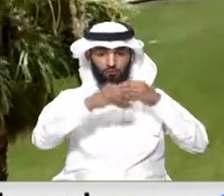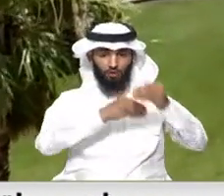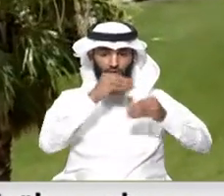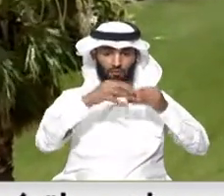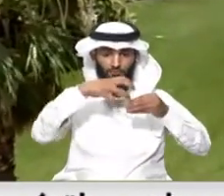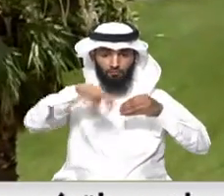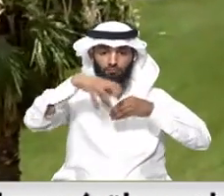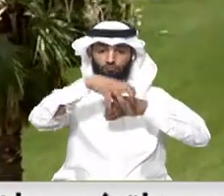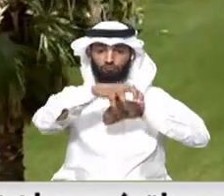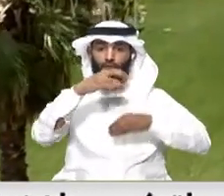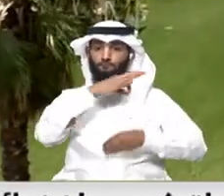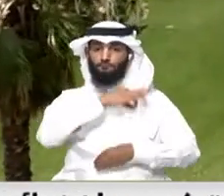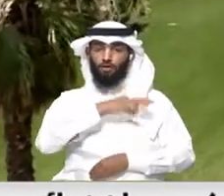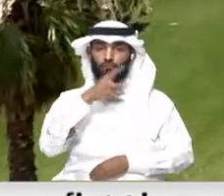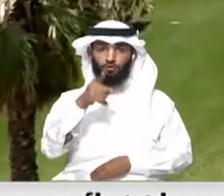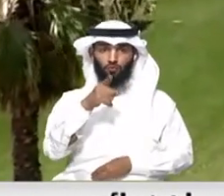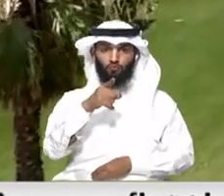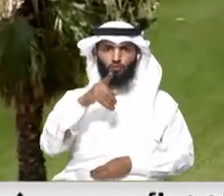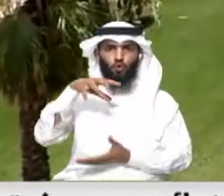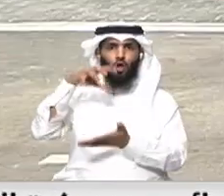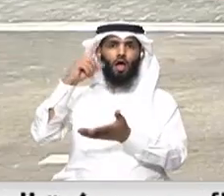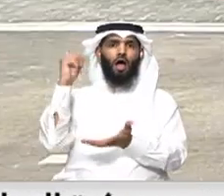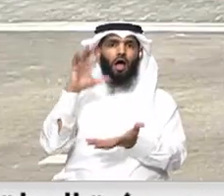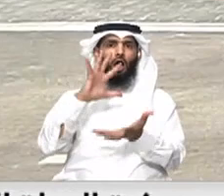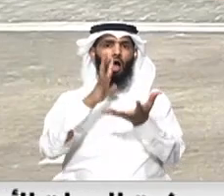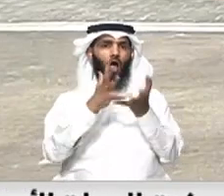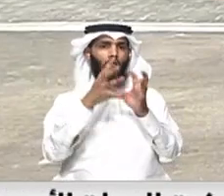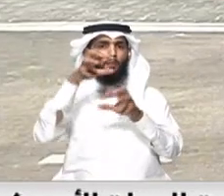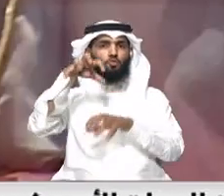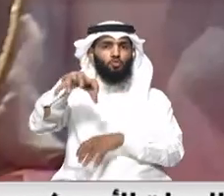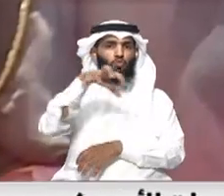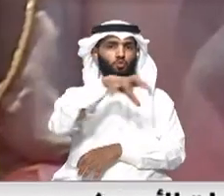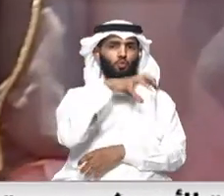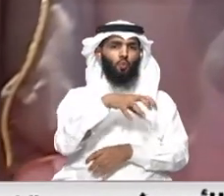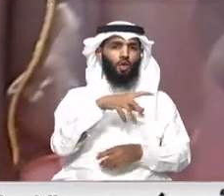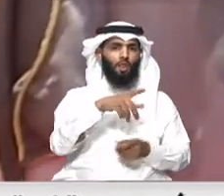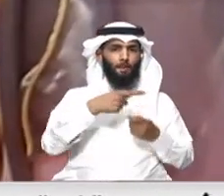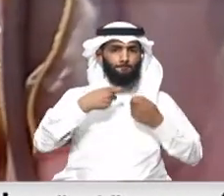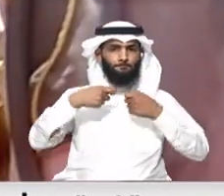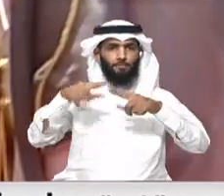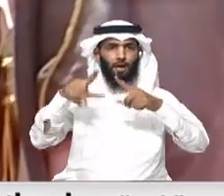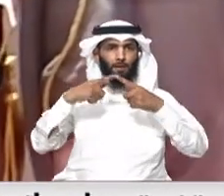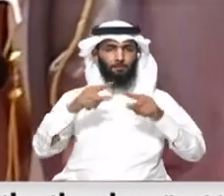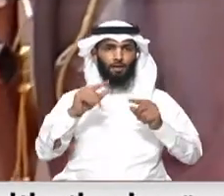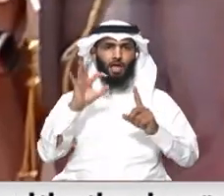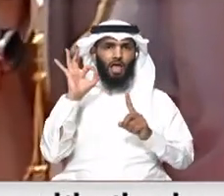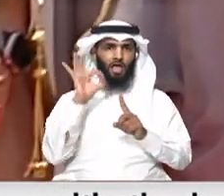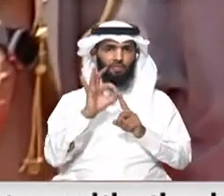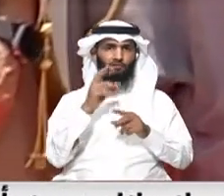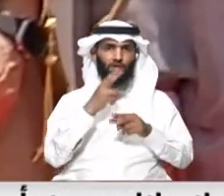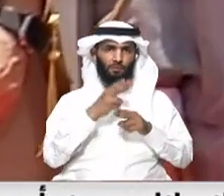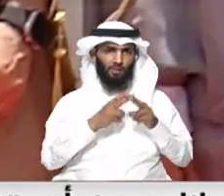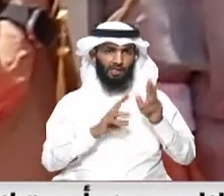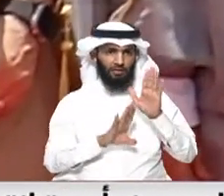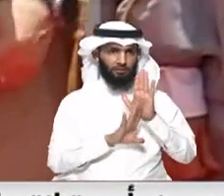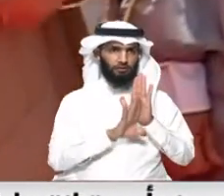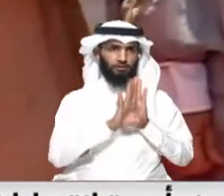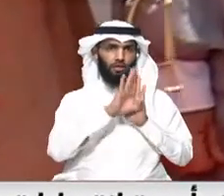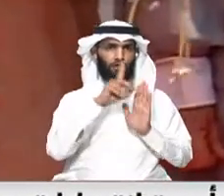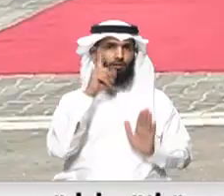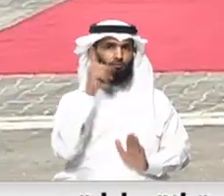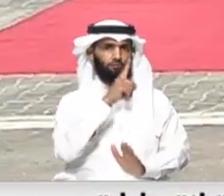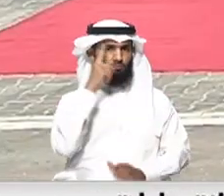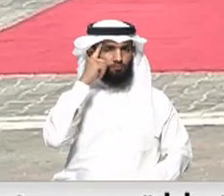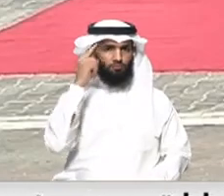العديد من الدول بالمنتجات البتروليه ما يعزز قدره دوله الكويت التنافسيه في الاسواق